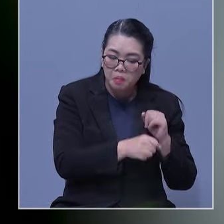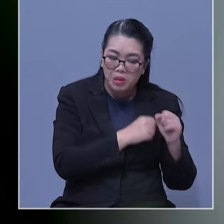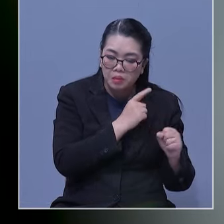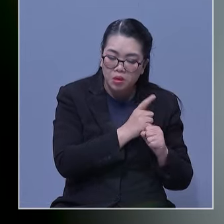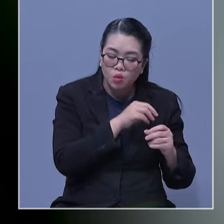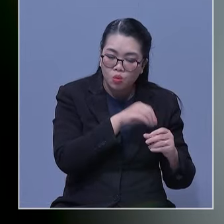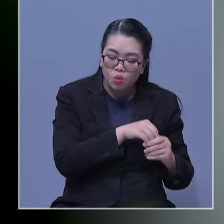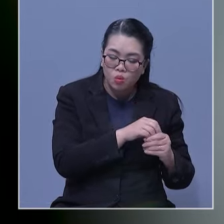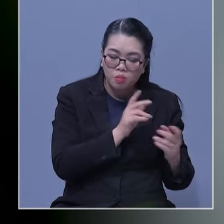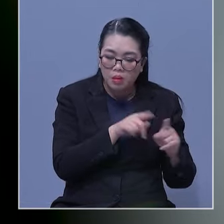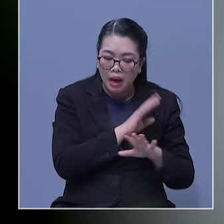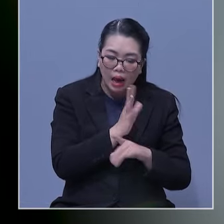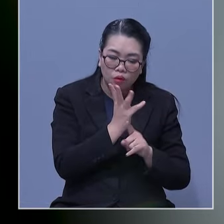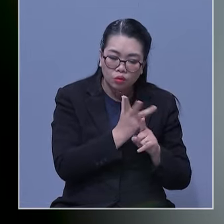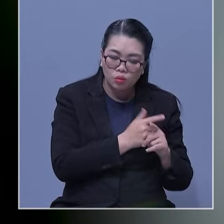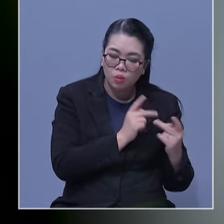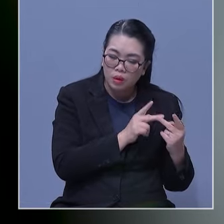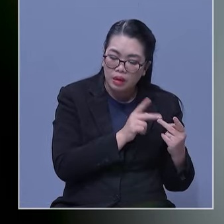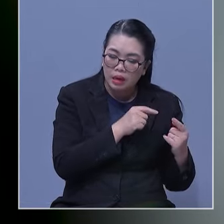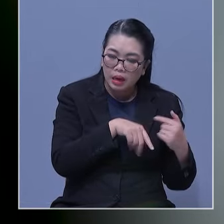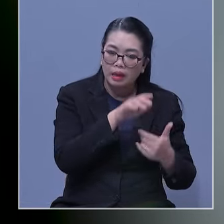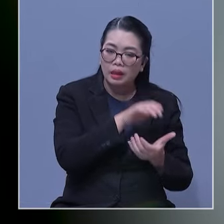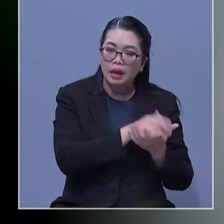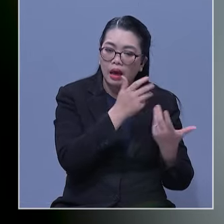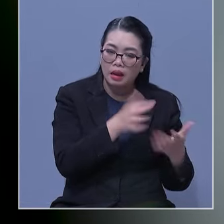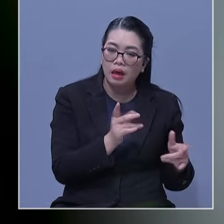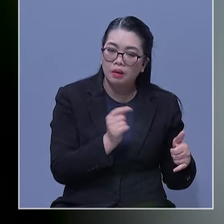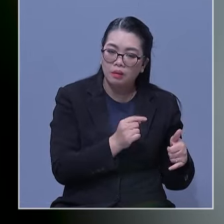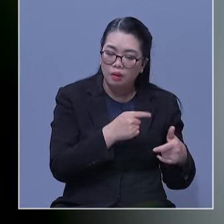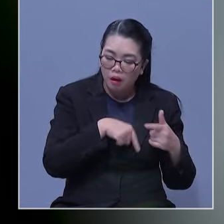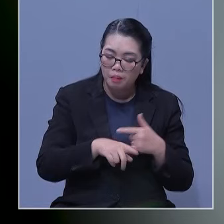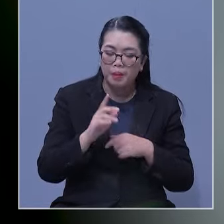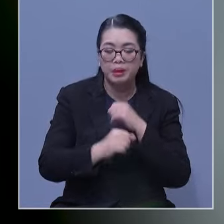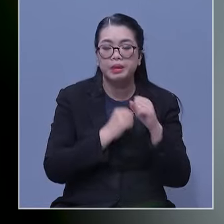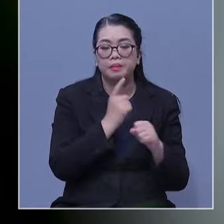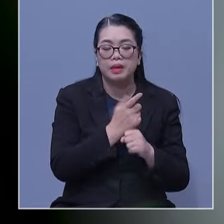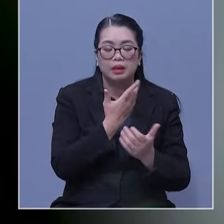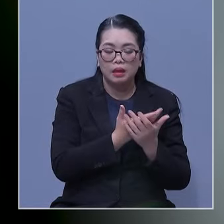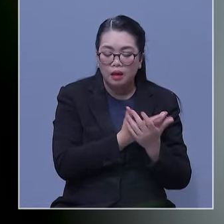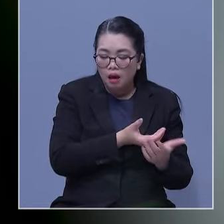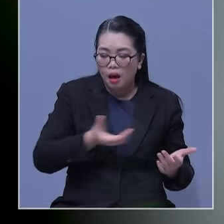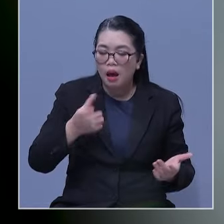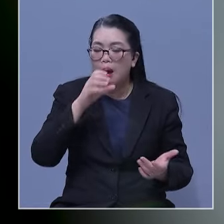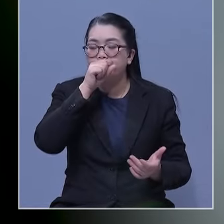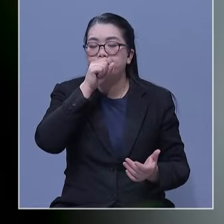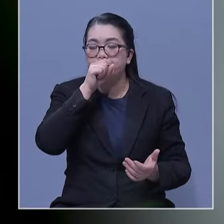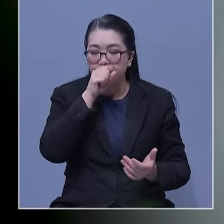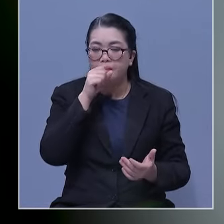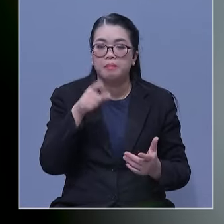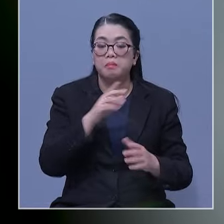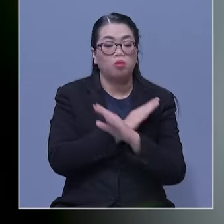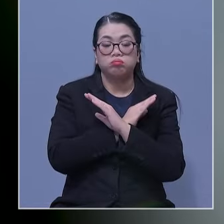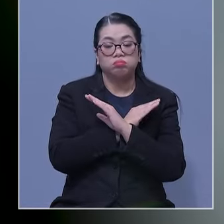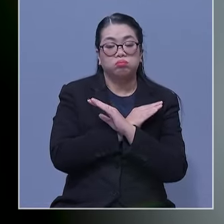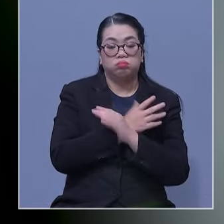ปีในฐานะชู้รักกับชายที่แต่งงานแล้วอย่างทรัมป์อย่างไรก็ตามข้อกล่าวหาทั้งหมดนี้ทรัมป์เขาปฏิเ